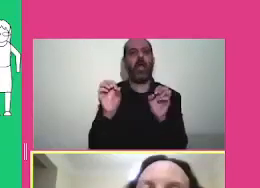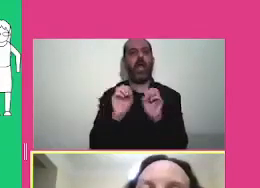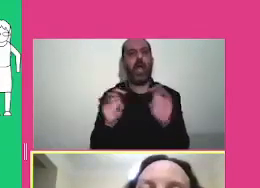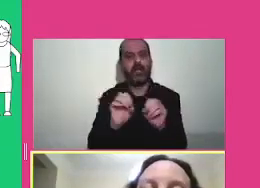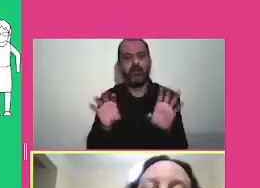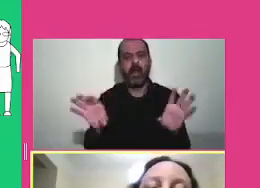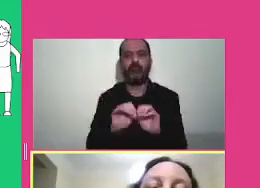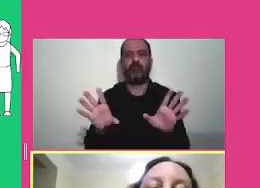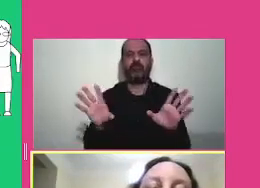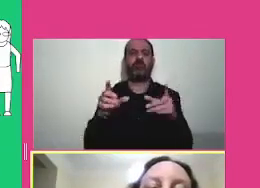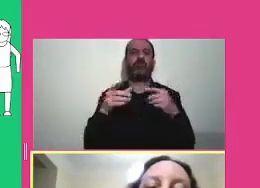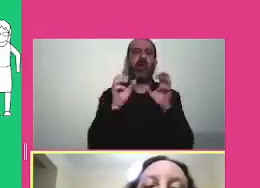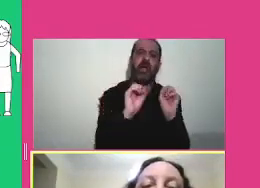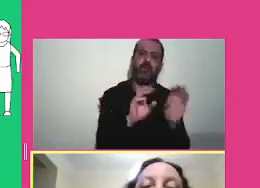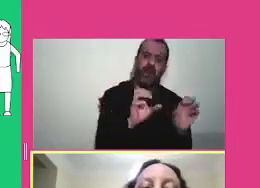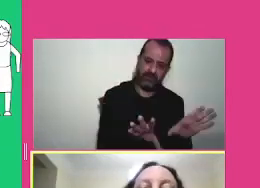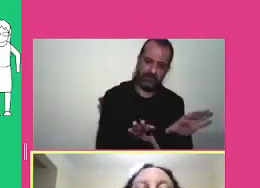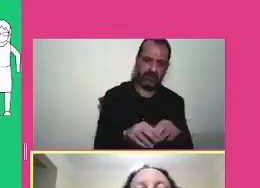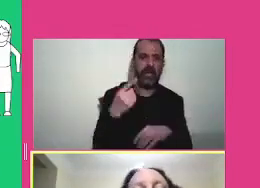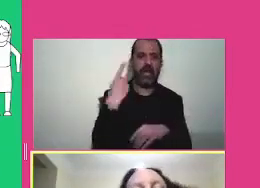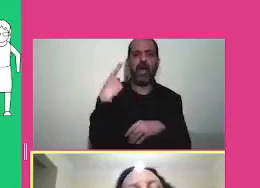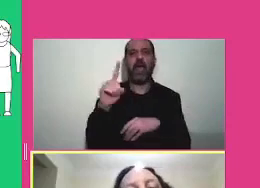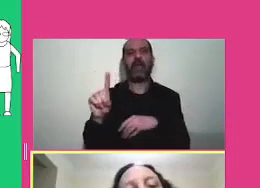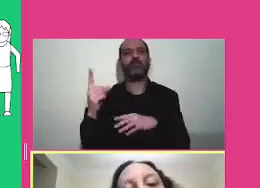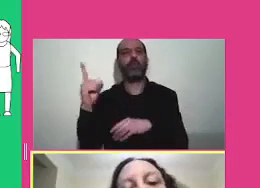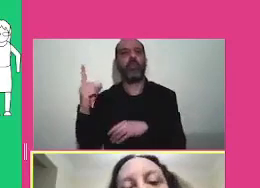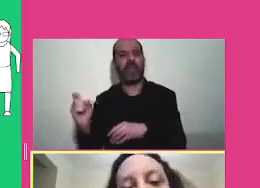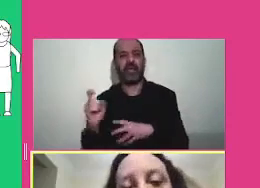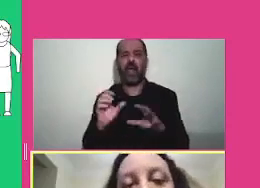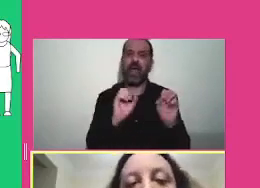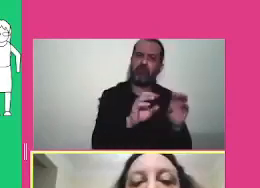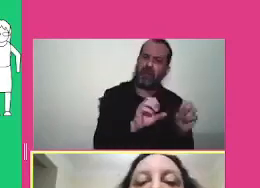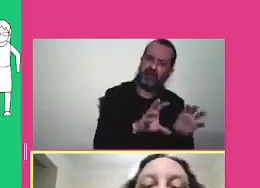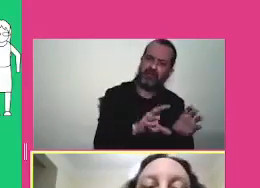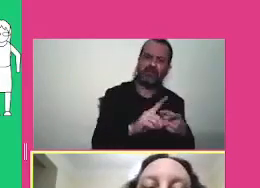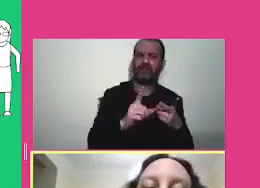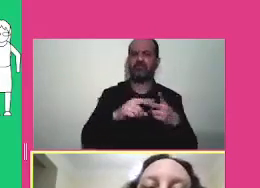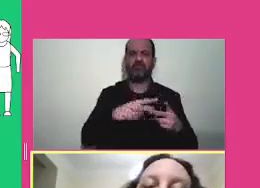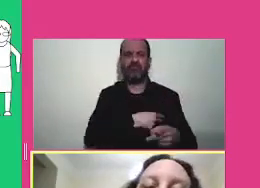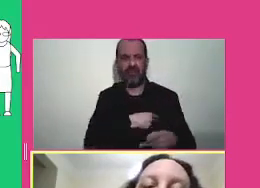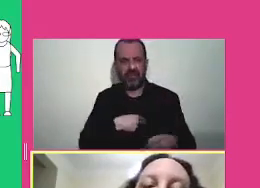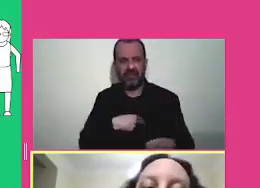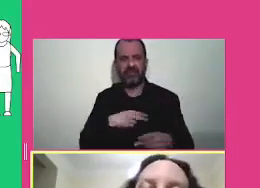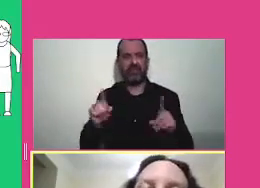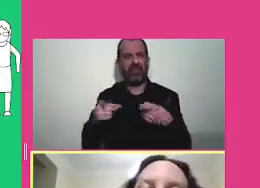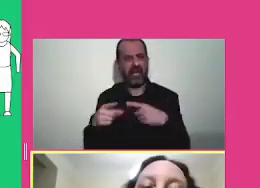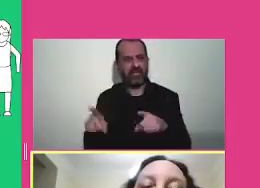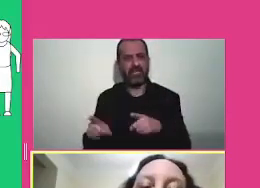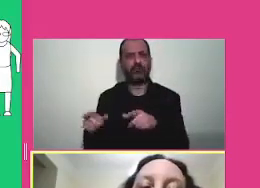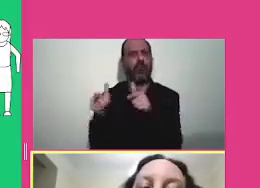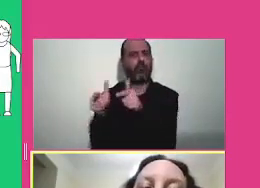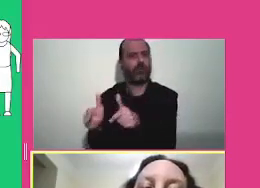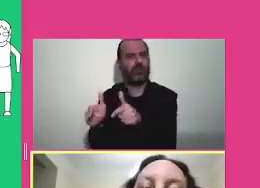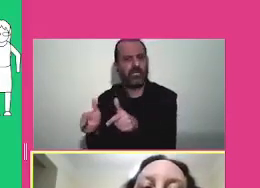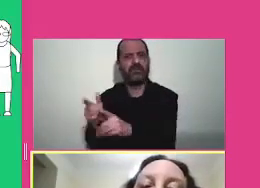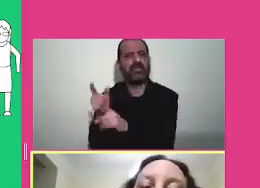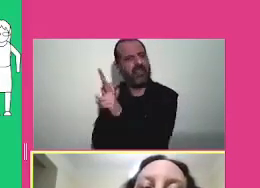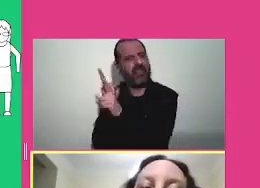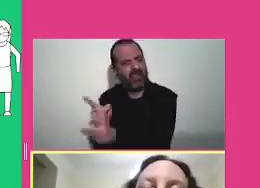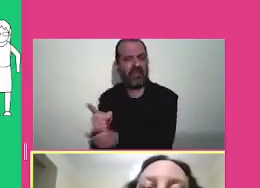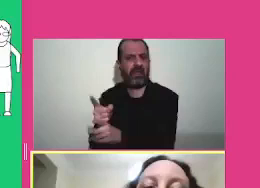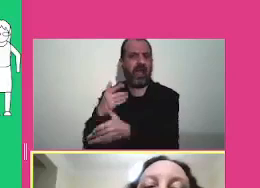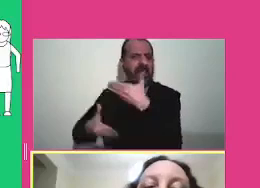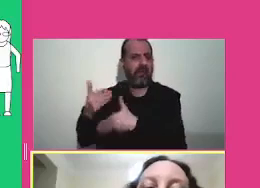εκπαιδευτικές μας δράσεις. 110 εκπαιδευτές, φροντιστές, εκπαιδευτικοί και ειδικοί σε θέματα αναπηρίας έχουν συμμετάσχει